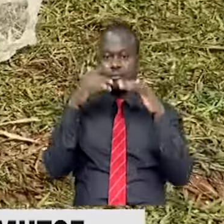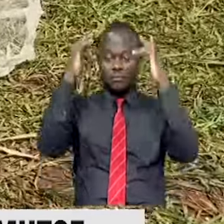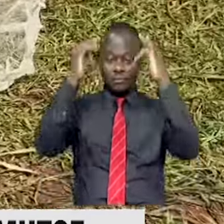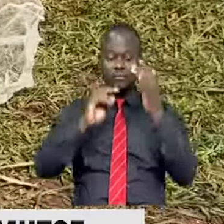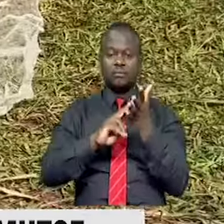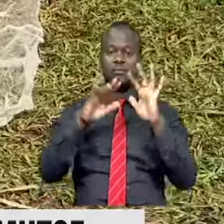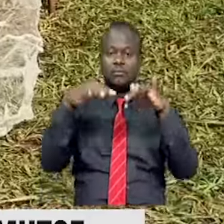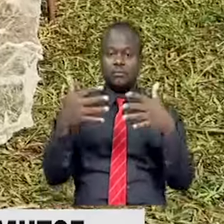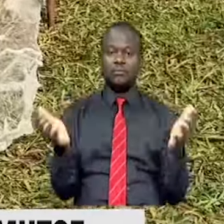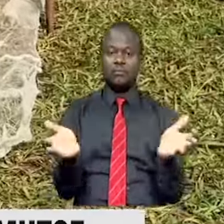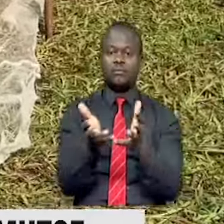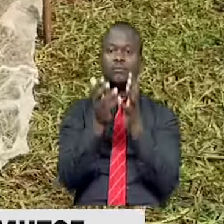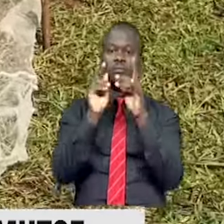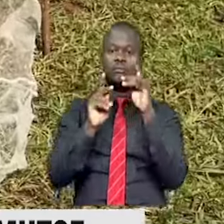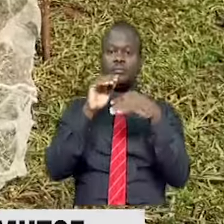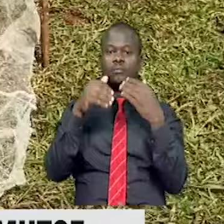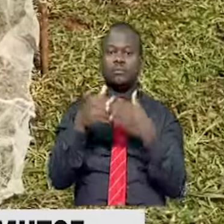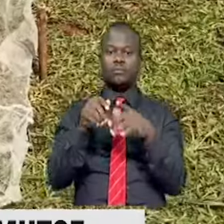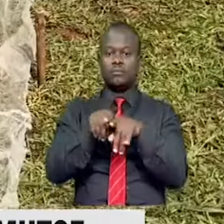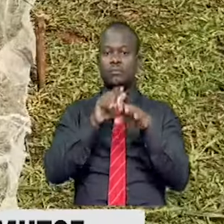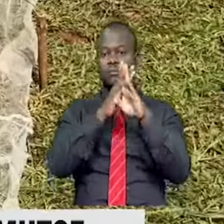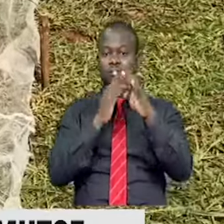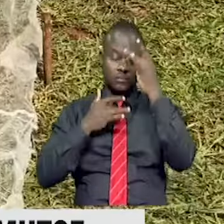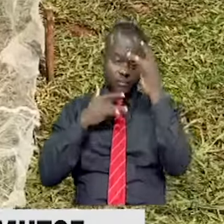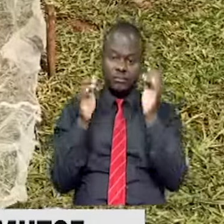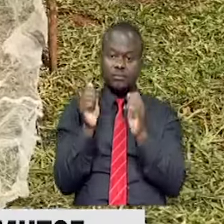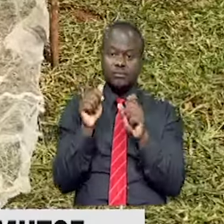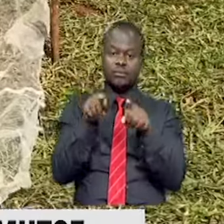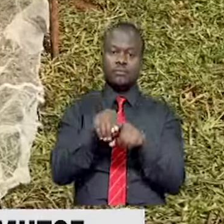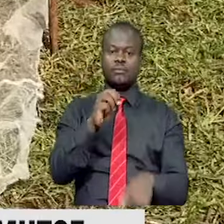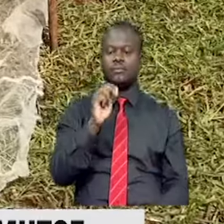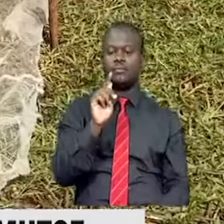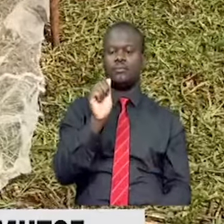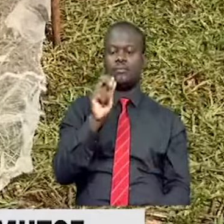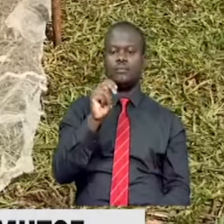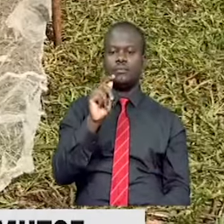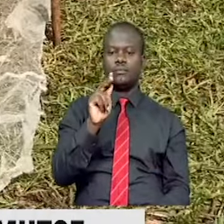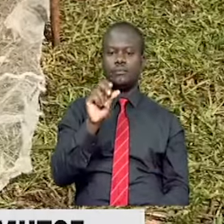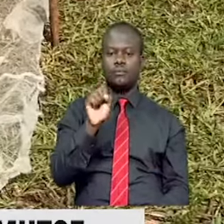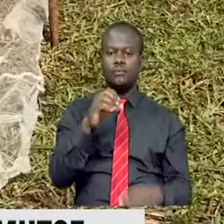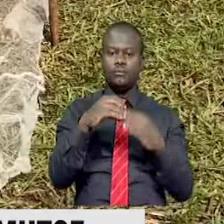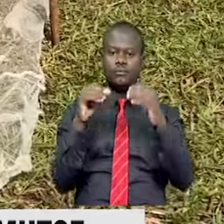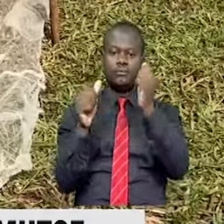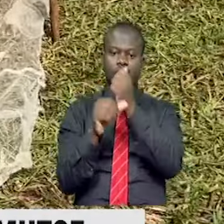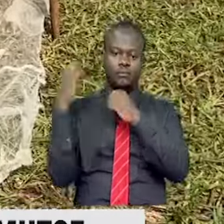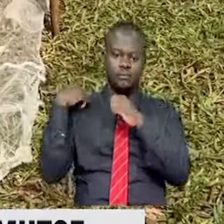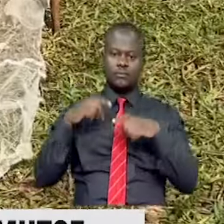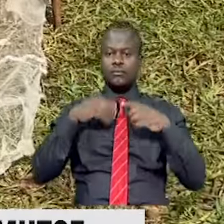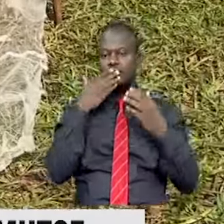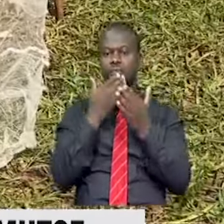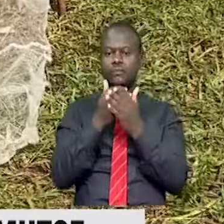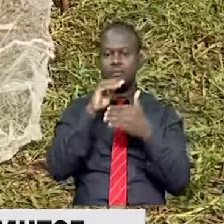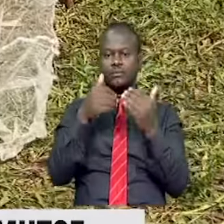zikoreshwa n'ubukangurambaga mu baturage nk'intwaro mu kurwanya malaria, nk'uko Mukankusa Atanazi umuyobozi w'aka karere wungirije ushinzwe imibereho myiza